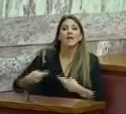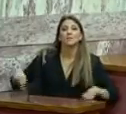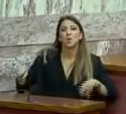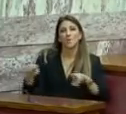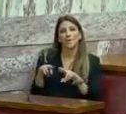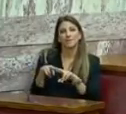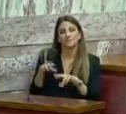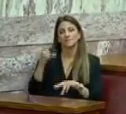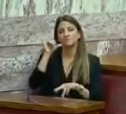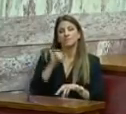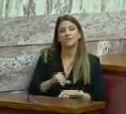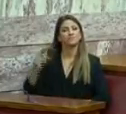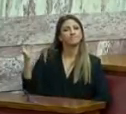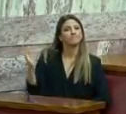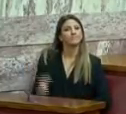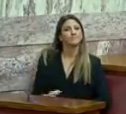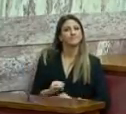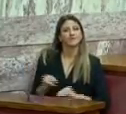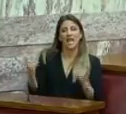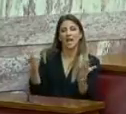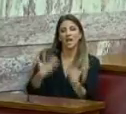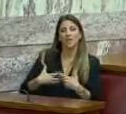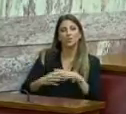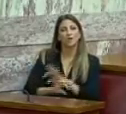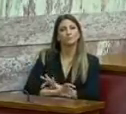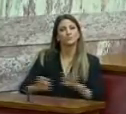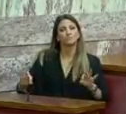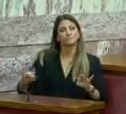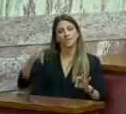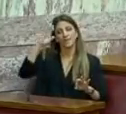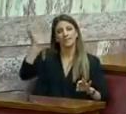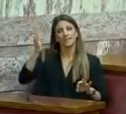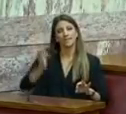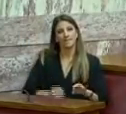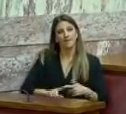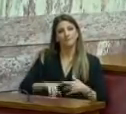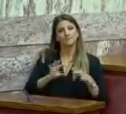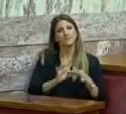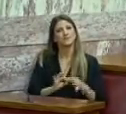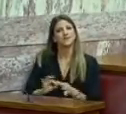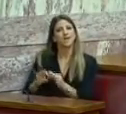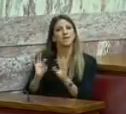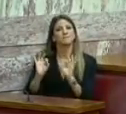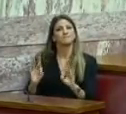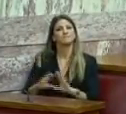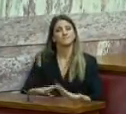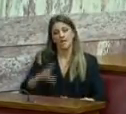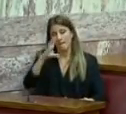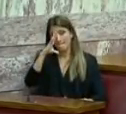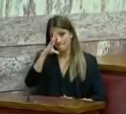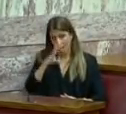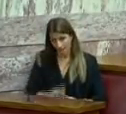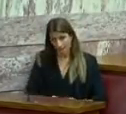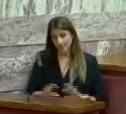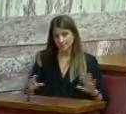υπήρξε άψογη. Με συνέπεια και συνέχεια. Και πράγματι, γι' αυτό το